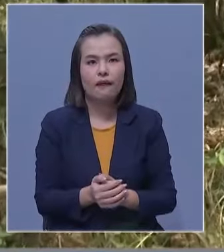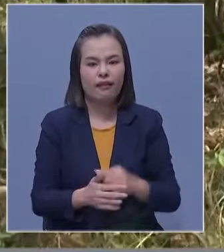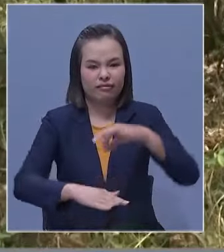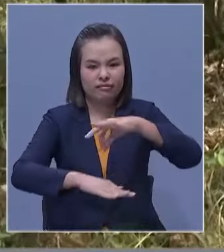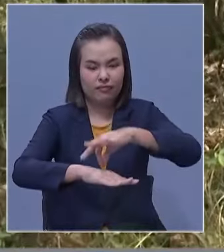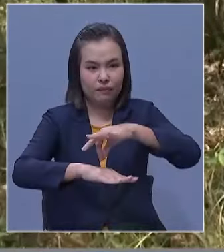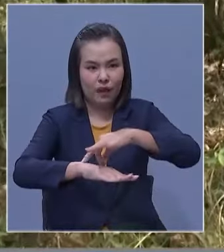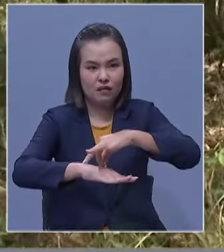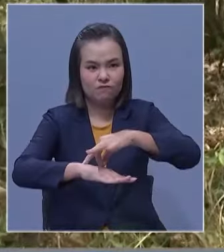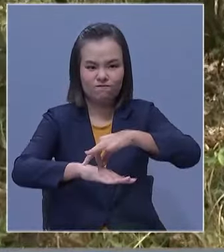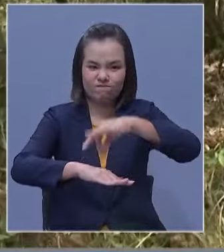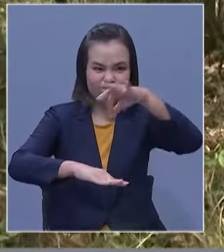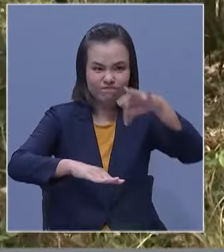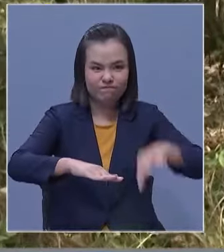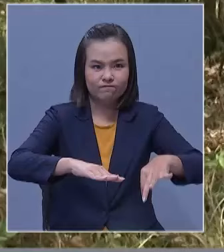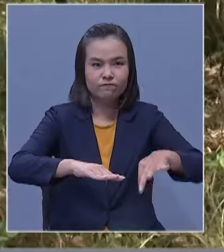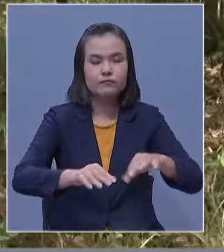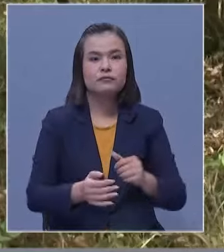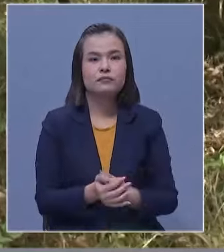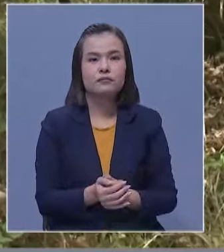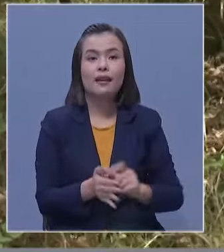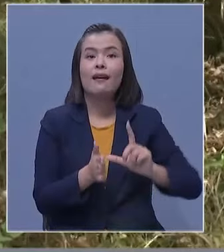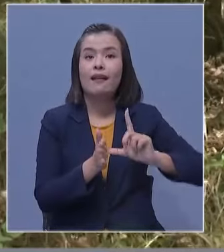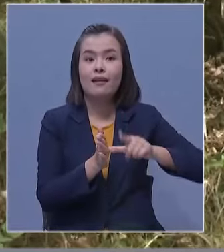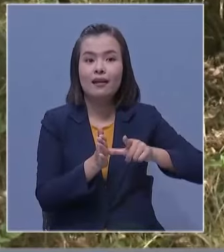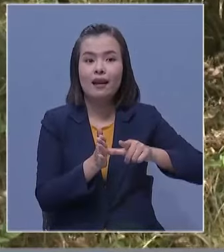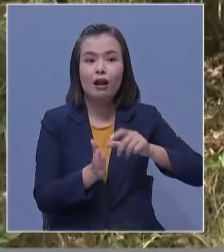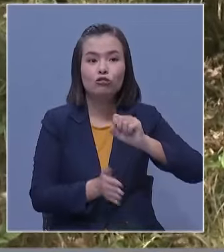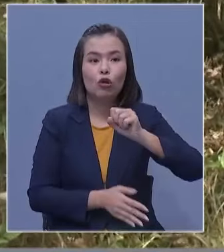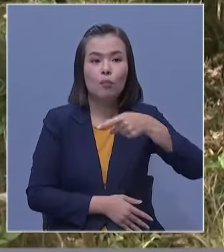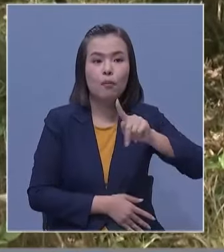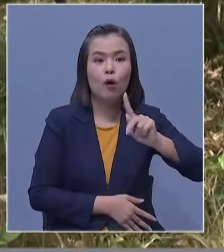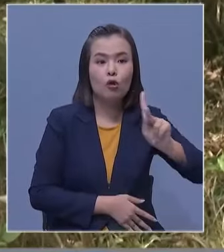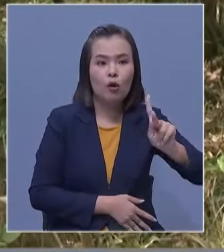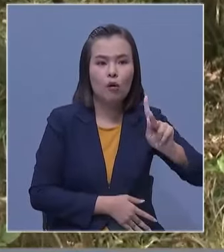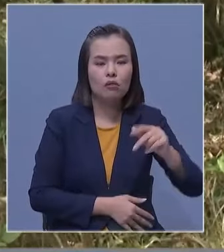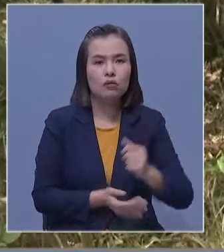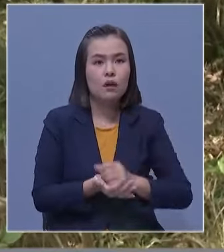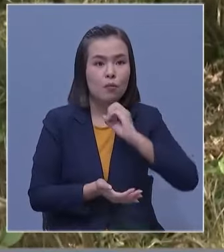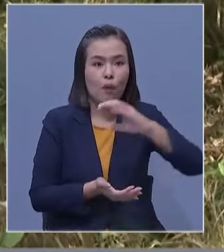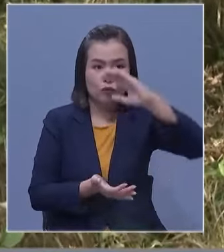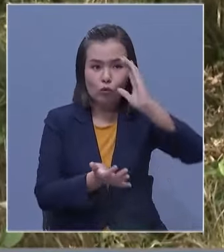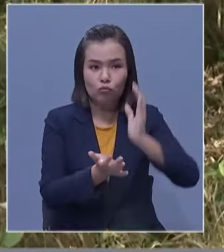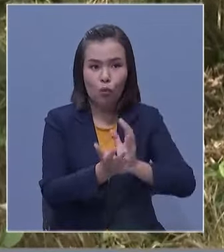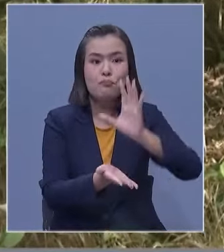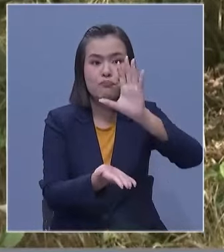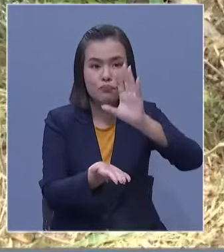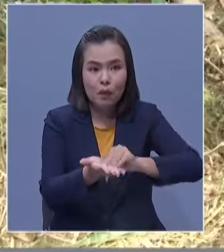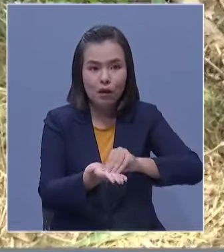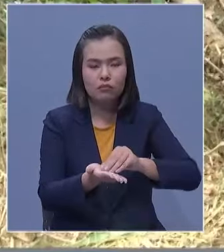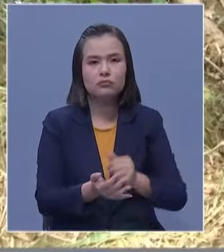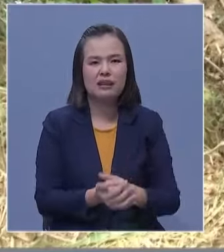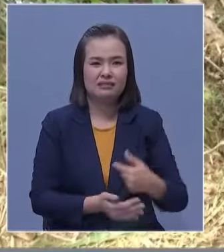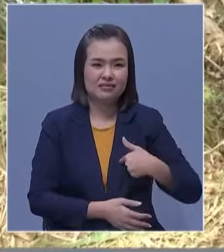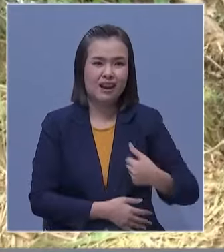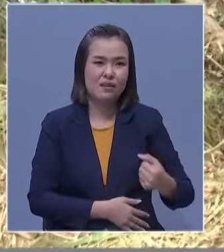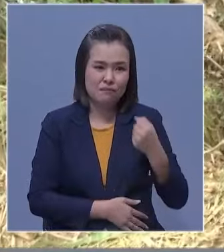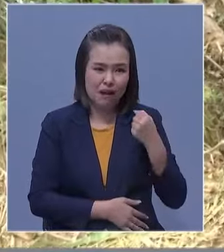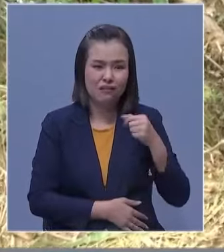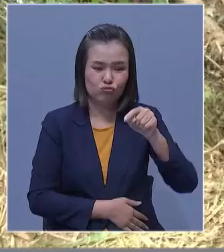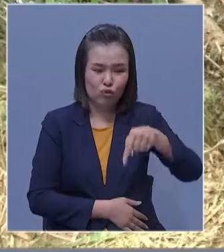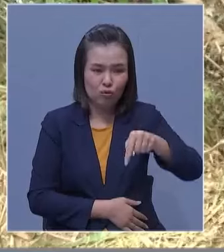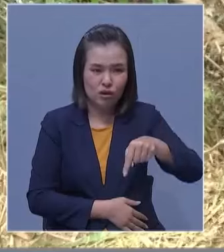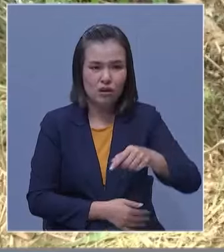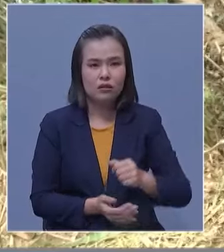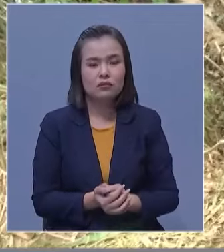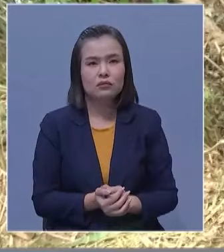เออทำให้ทางด้านของเลขาสปกเมื่อวานนี้ก็ไปแจ้งความดำเนินคดีกับคุณชัยวัฒน์นะเพราะว่ามั่นใจว่าพื้นที่ตรง